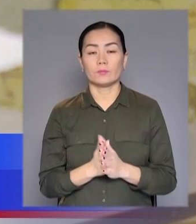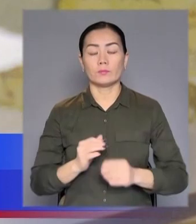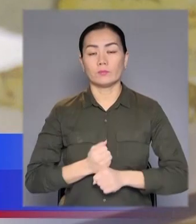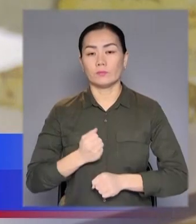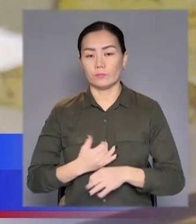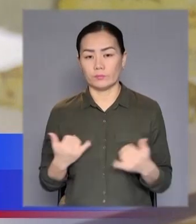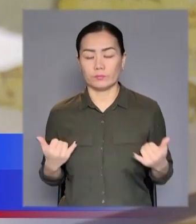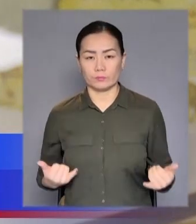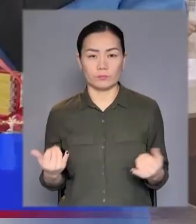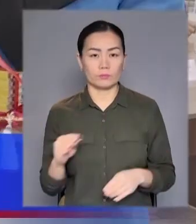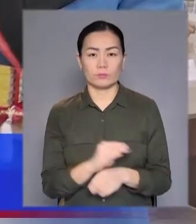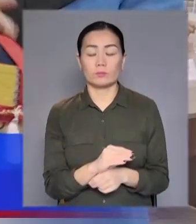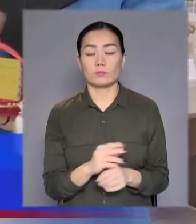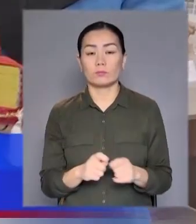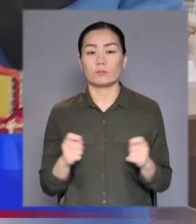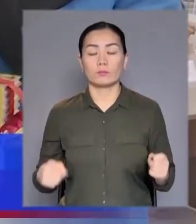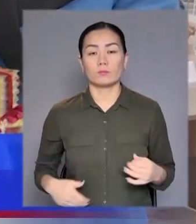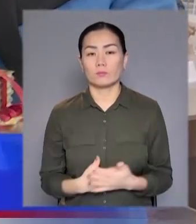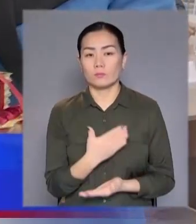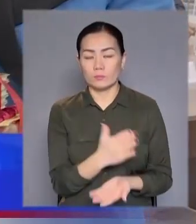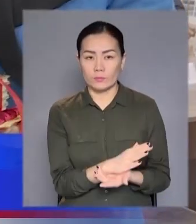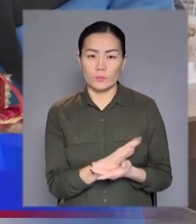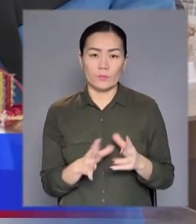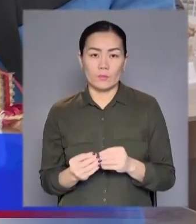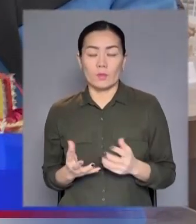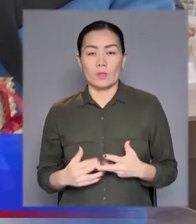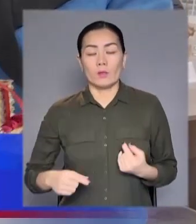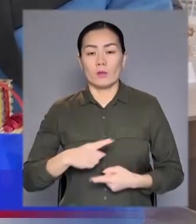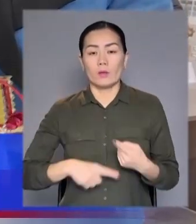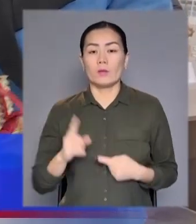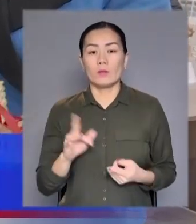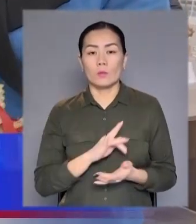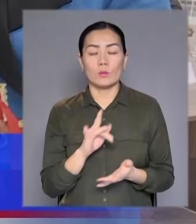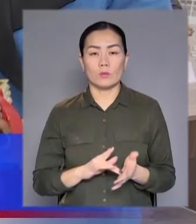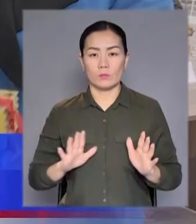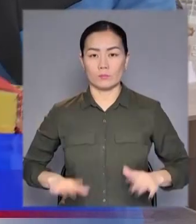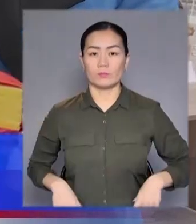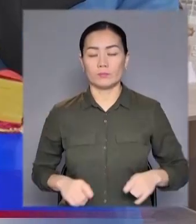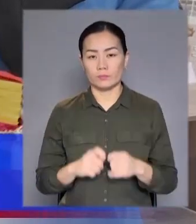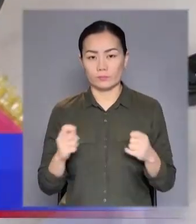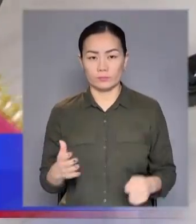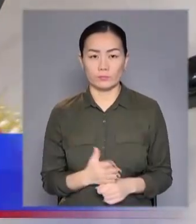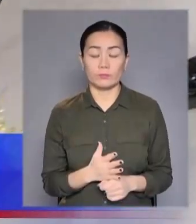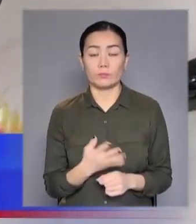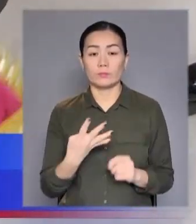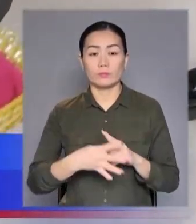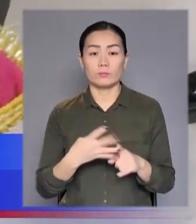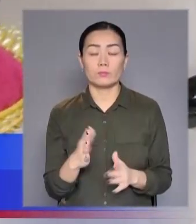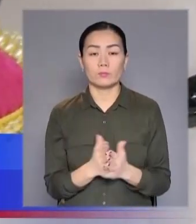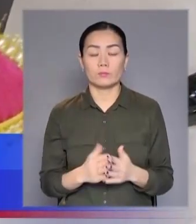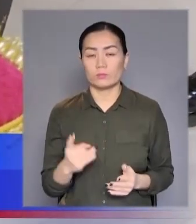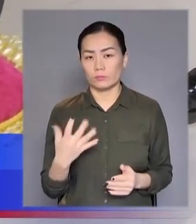дайындаса, бүгінде қос туындының тұсауын кесті. Мазмұн ғылыми зерттеуге айналған көне қалалардан сыр шертеді. 4 тараудан тұратын